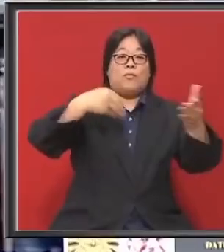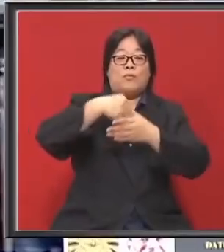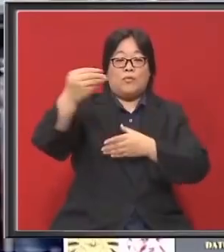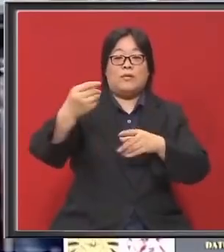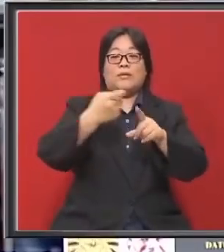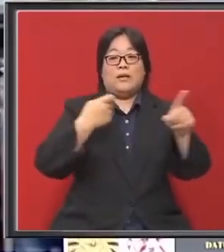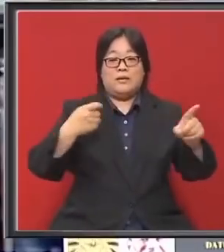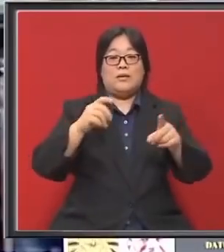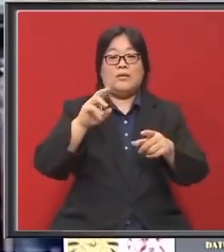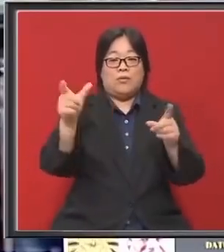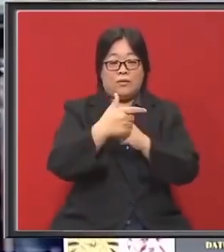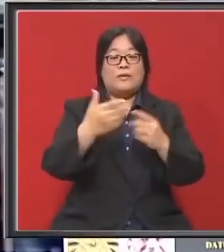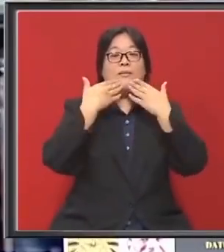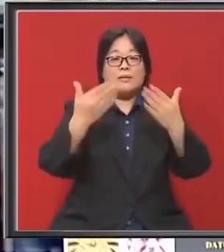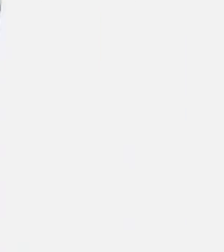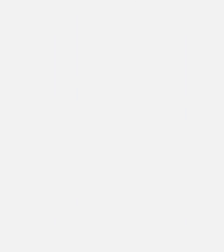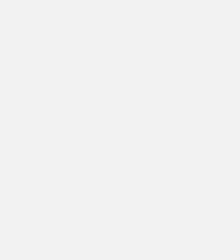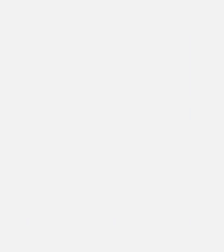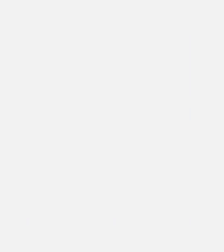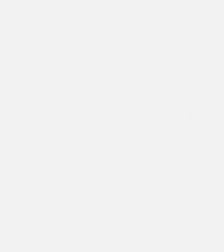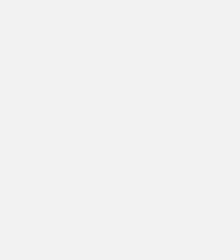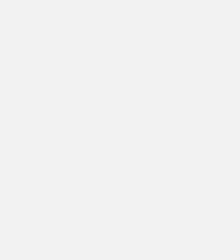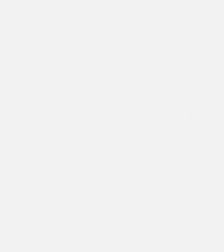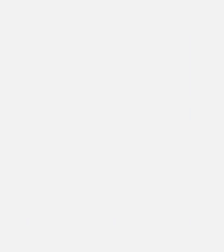mereka dikeluarkan daripada Corinthians demokrasi